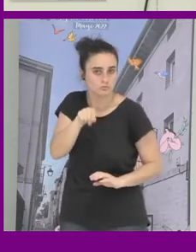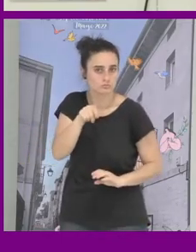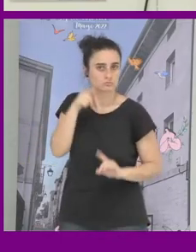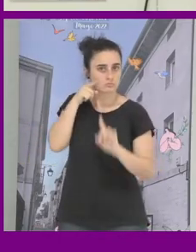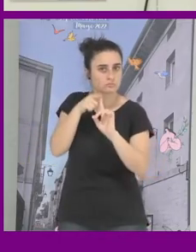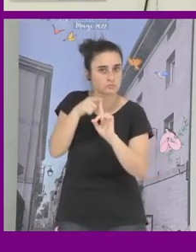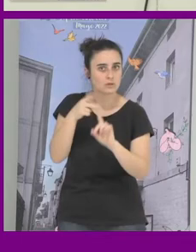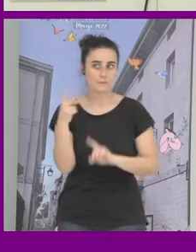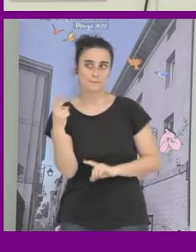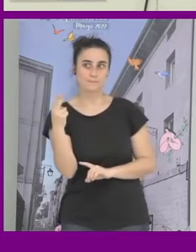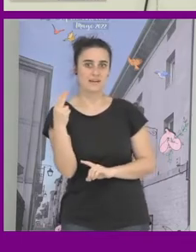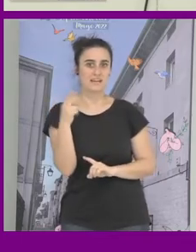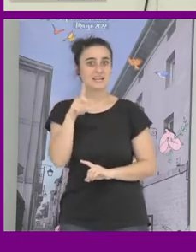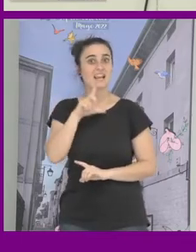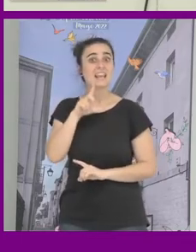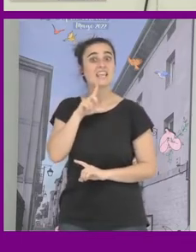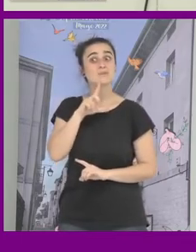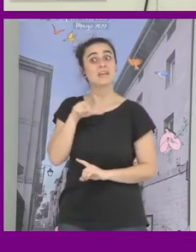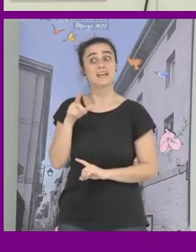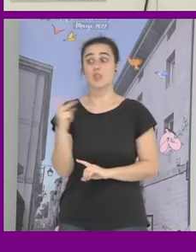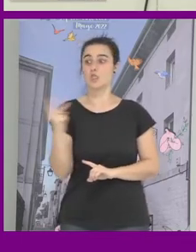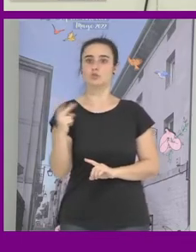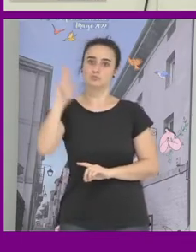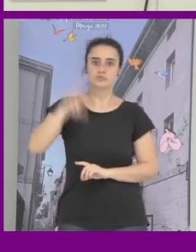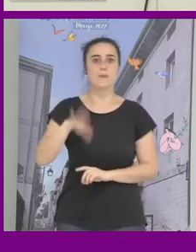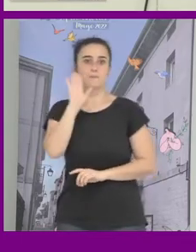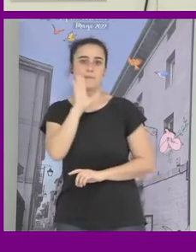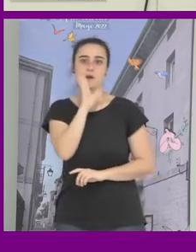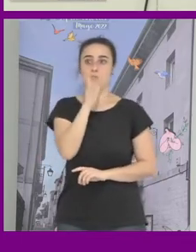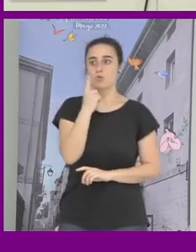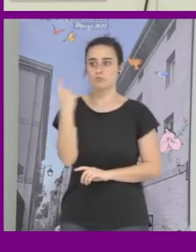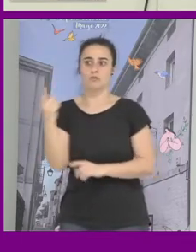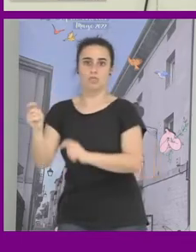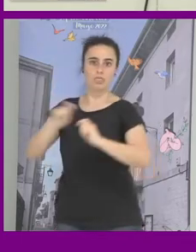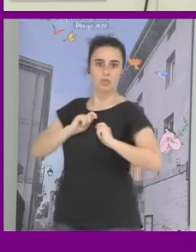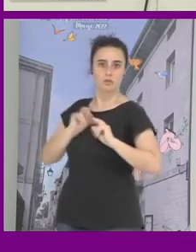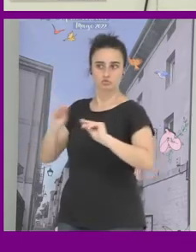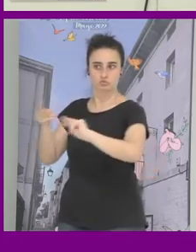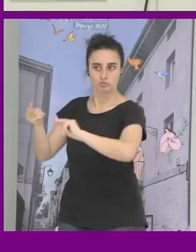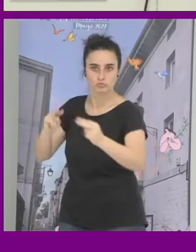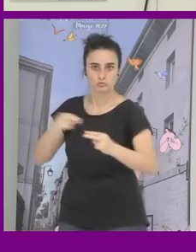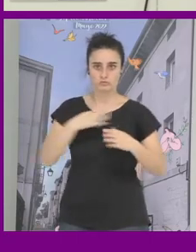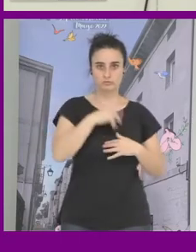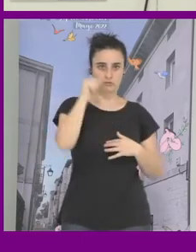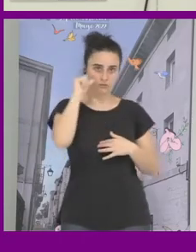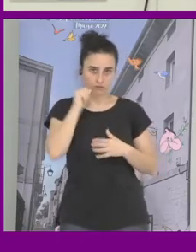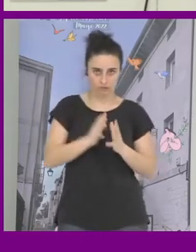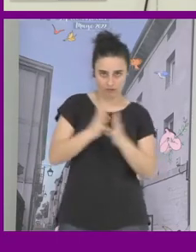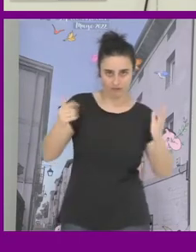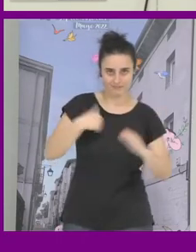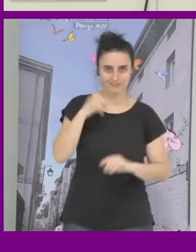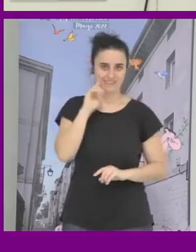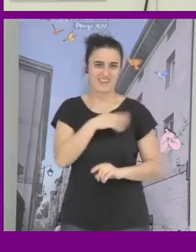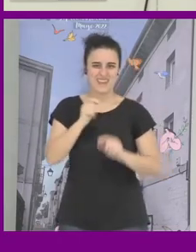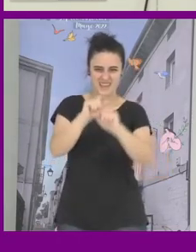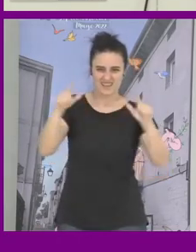lesbianen bikoteetan biak izateko ama. Bai, orduan jarri nahi nizuen infografia bat non ikusten den hau. Ba,